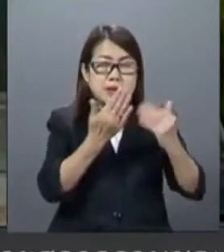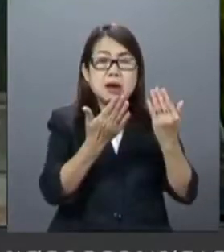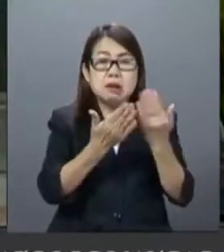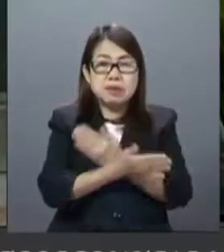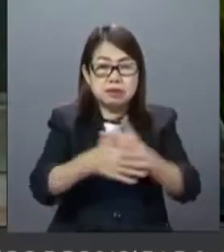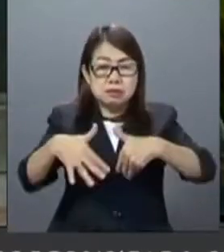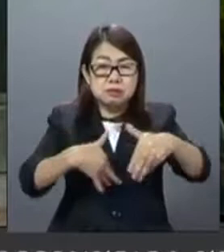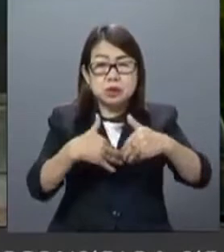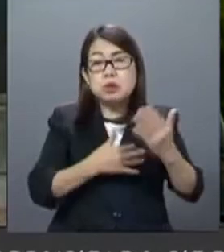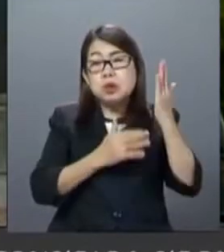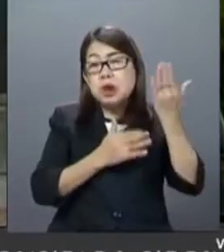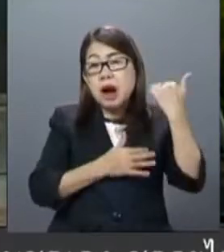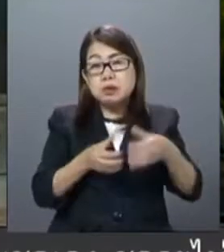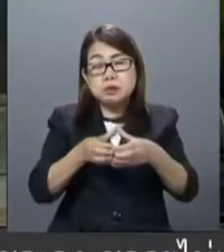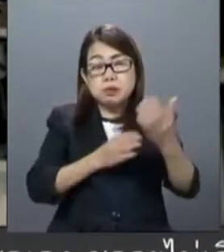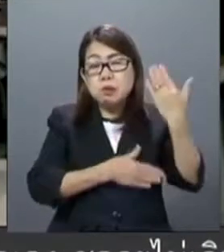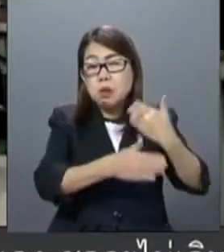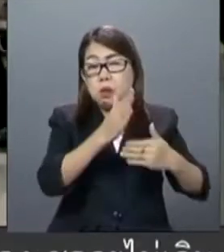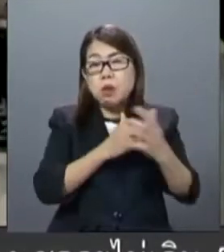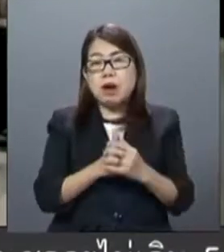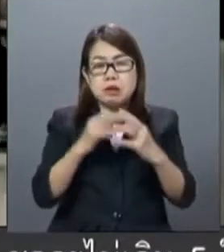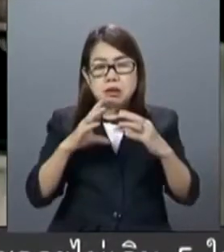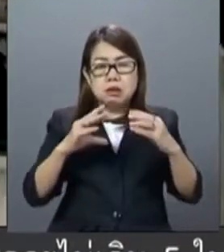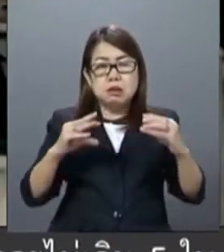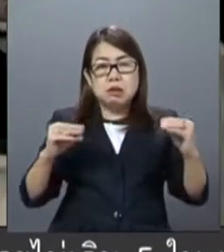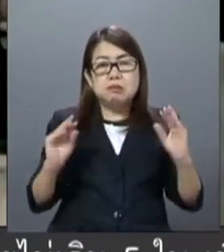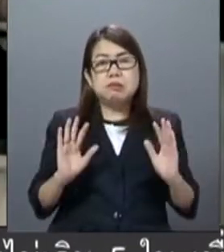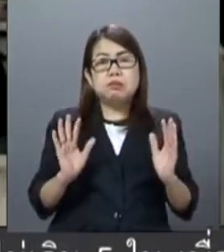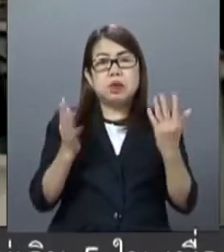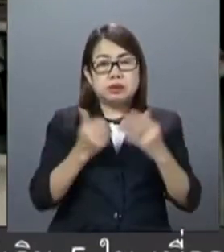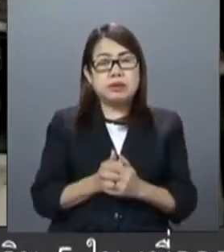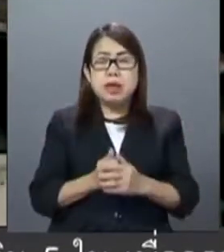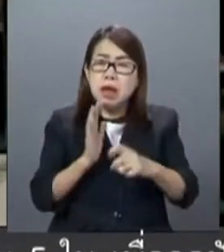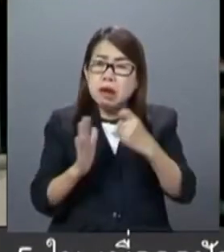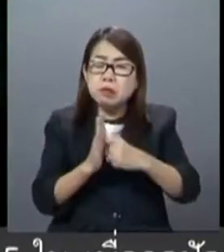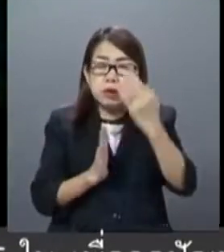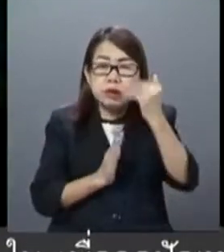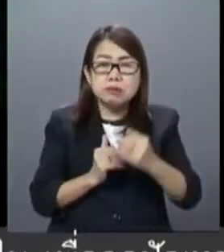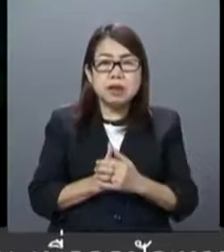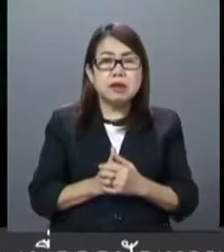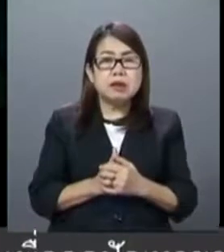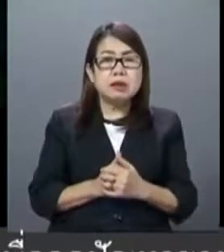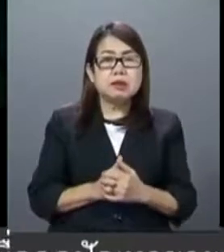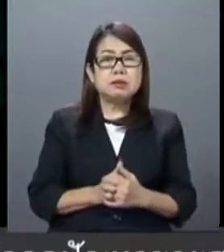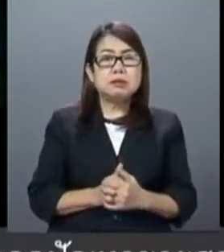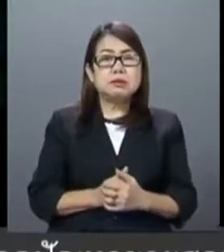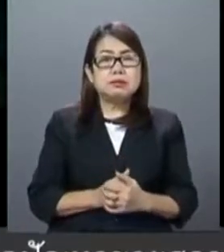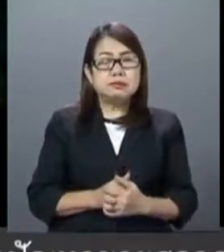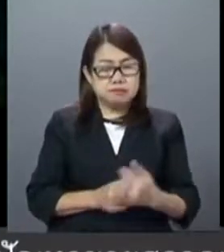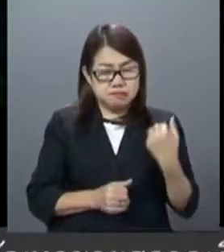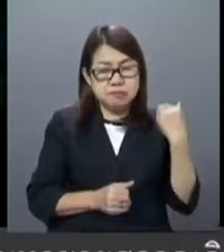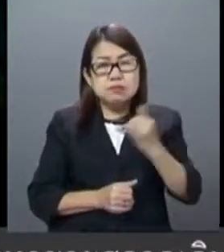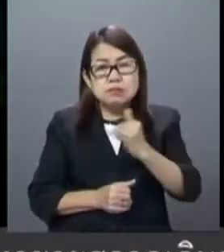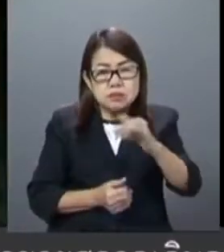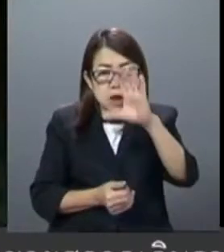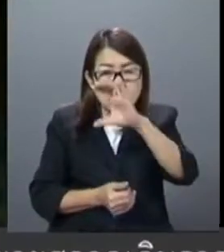ชุชนเกาๆ ก็ถยอยน้อยลงและด้วยสาเหตุที่ว่า มีการจับจองโ